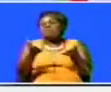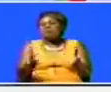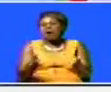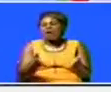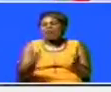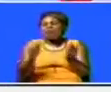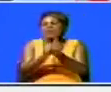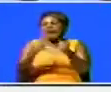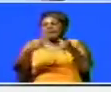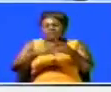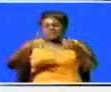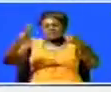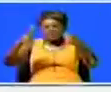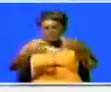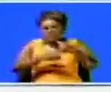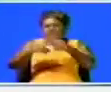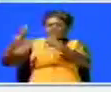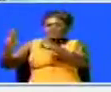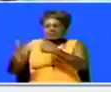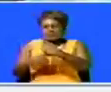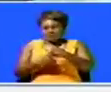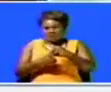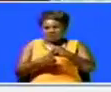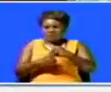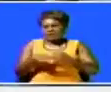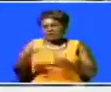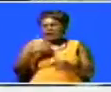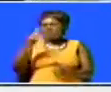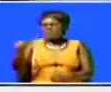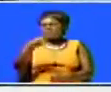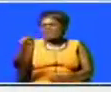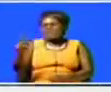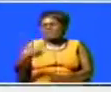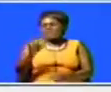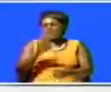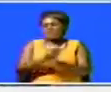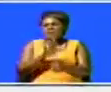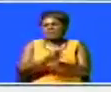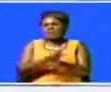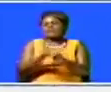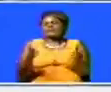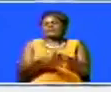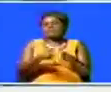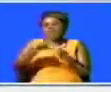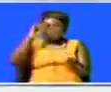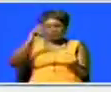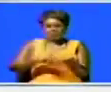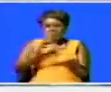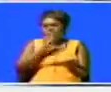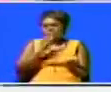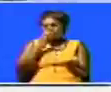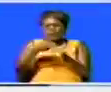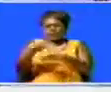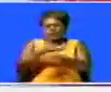mwaka 1977 inayotajwa kuwa na hitilafu kadhaa, na ambayo inaitambua Tanzania kama